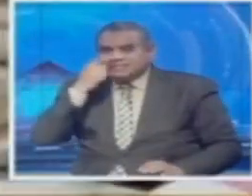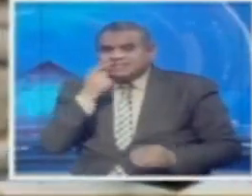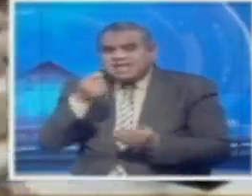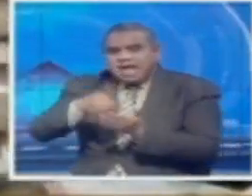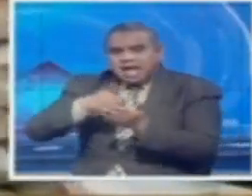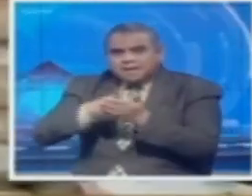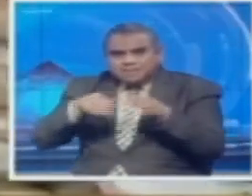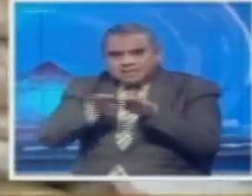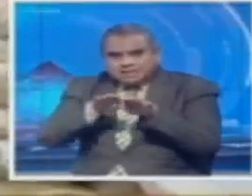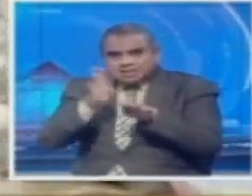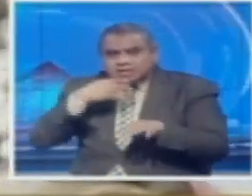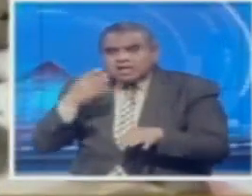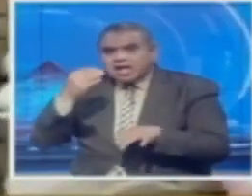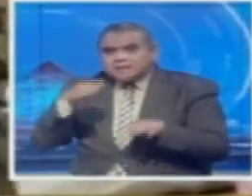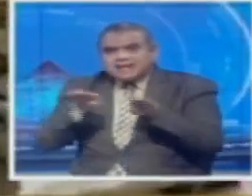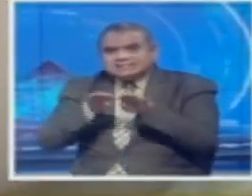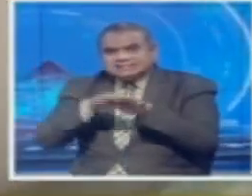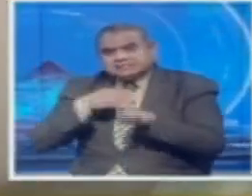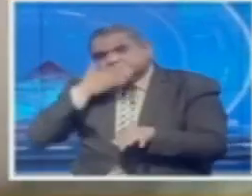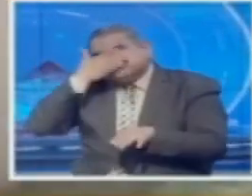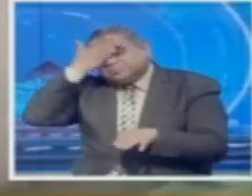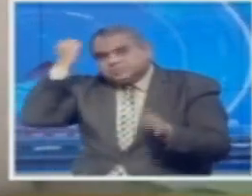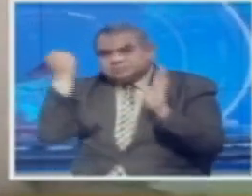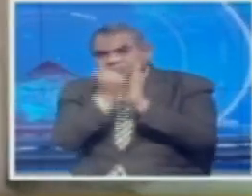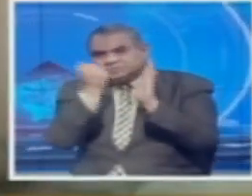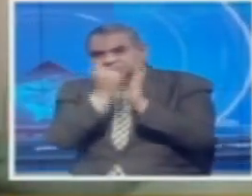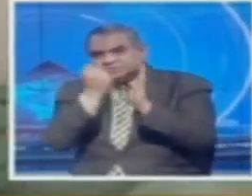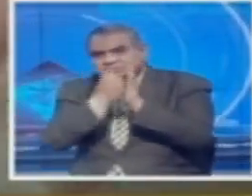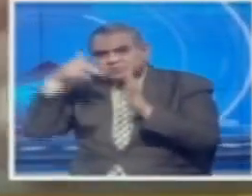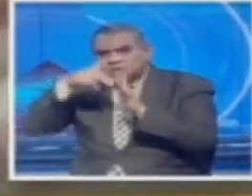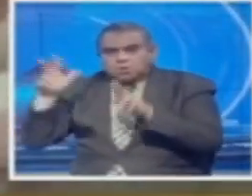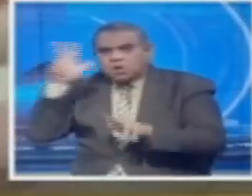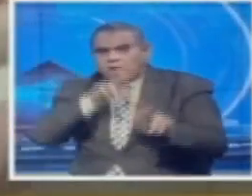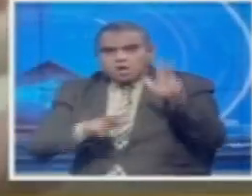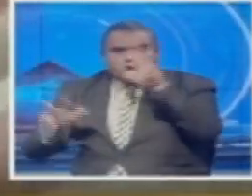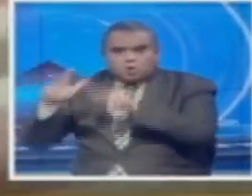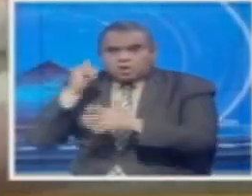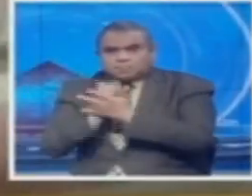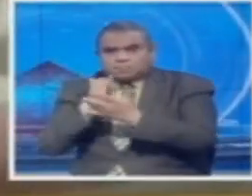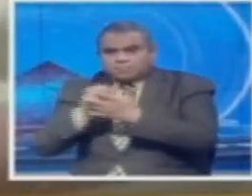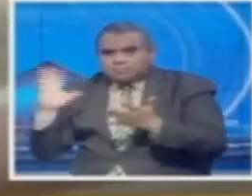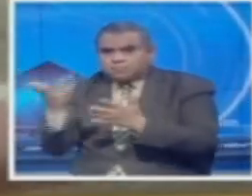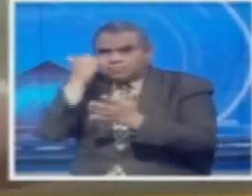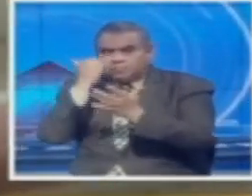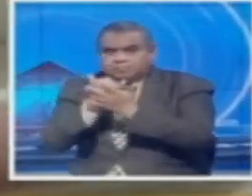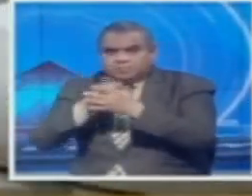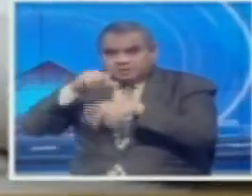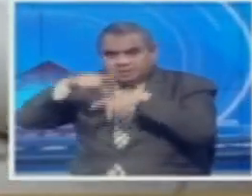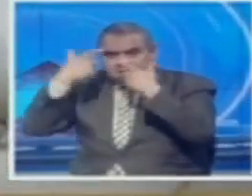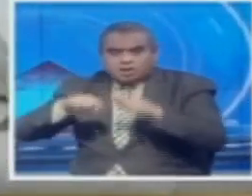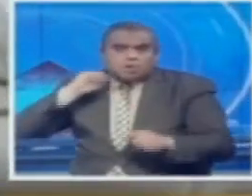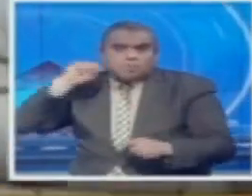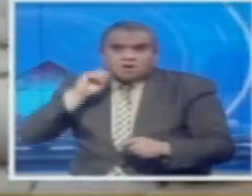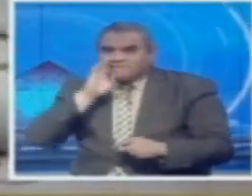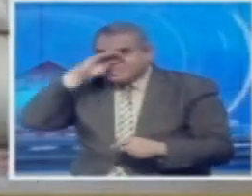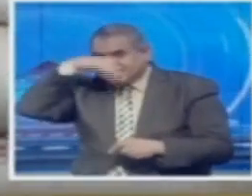و40 طن دقيق مجهولة المصدر عليها علامات تجارية وهمية. قام مسؤول مطحن دقيق بدون ترخيص بالجيزة